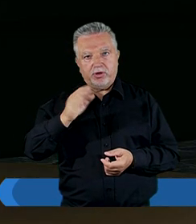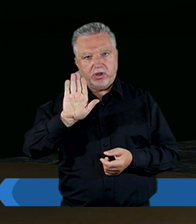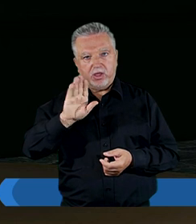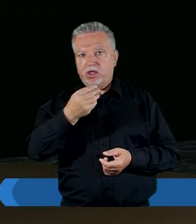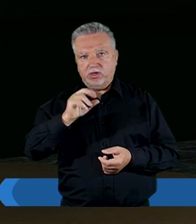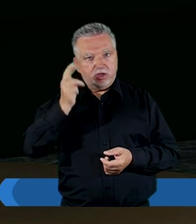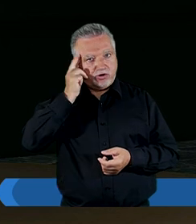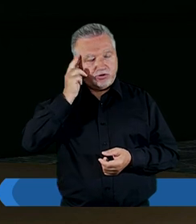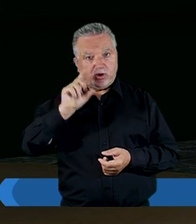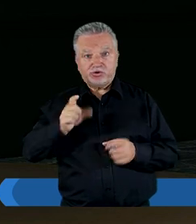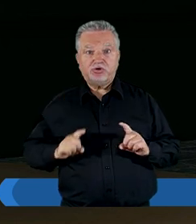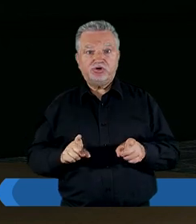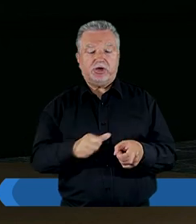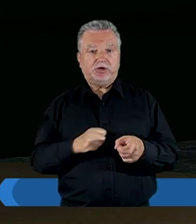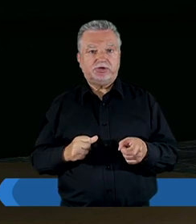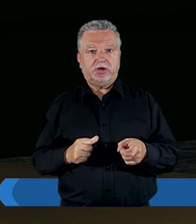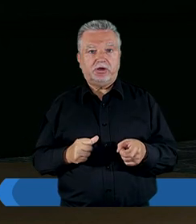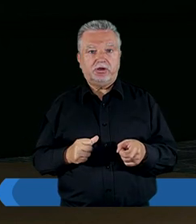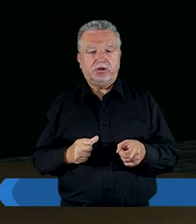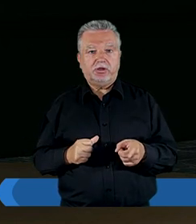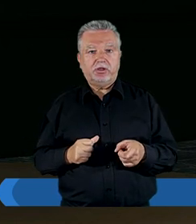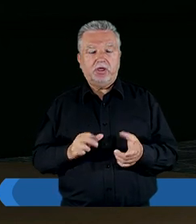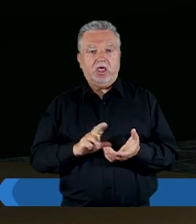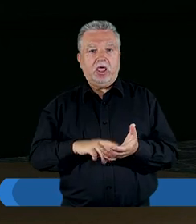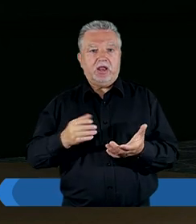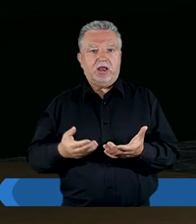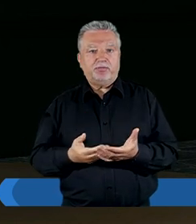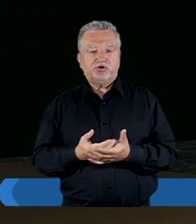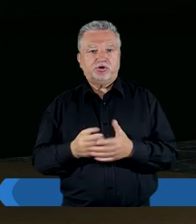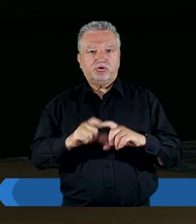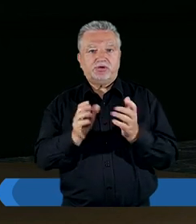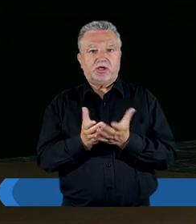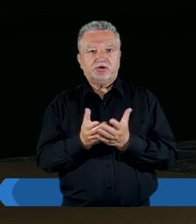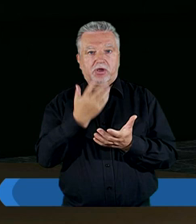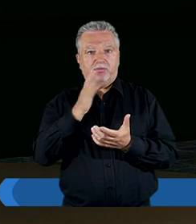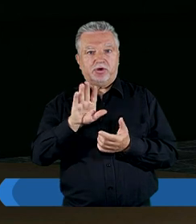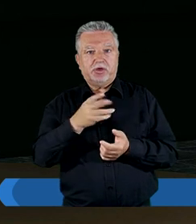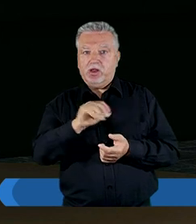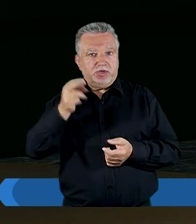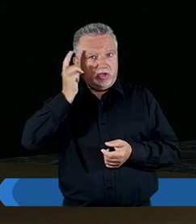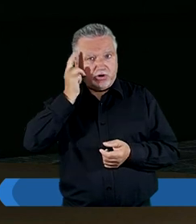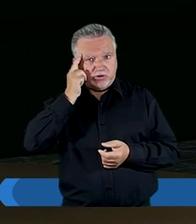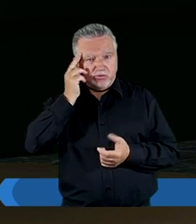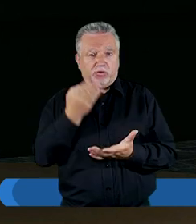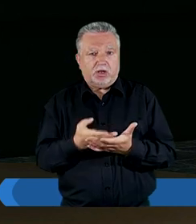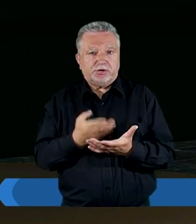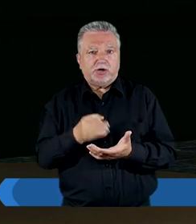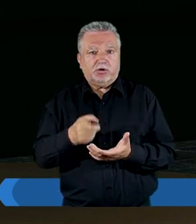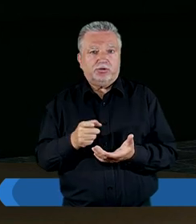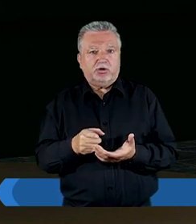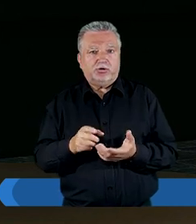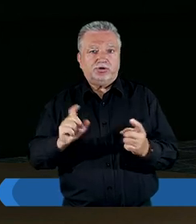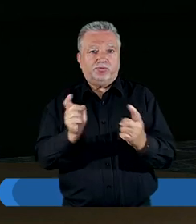dzieje. I wydaje mi się, na początku zresztą cała księga Hioba pokazuje, że on nie rozumiał, dlaczego te rzeczy